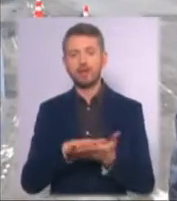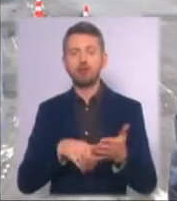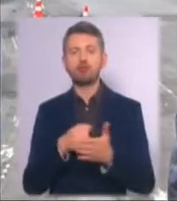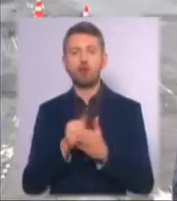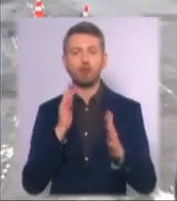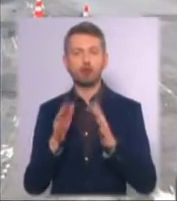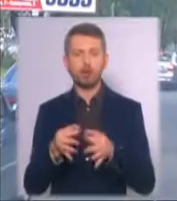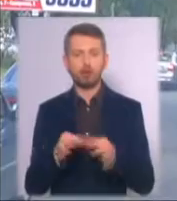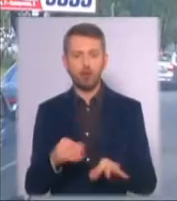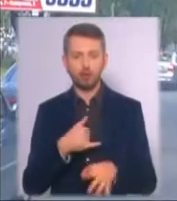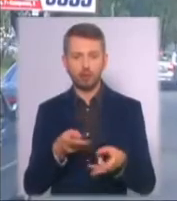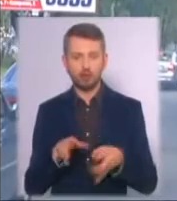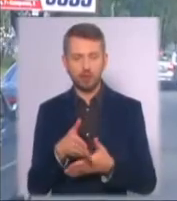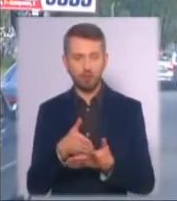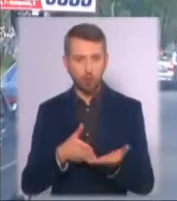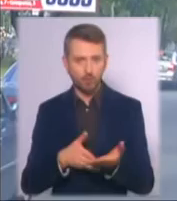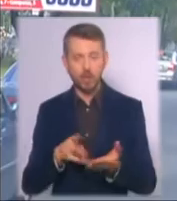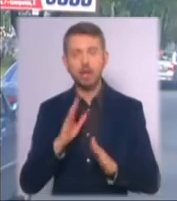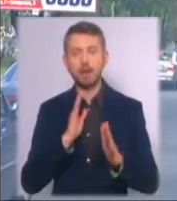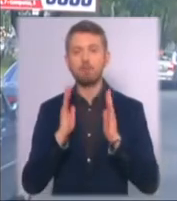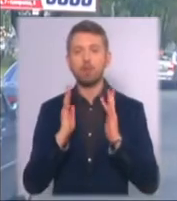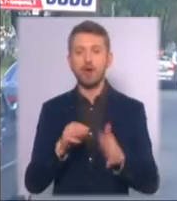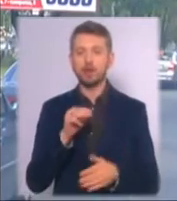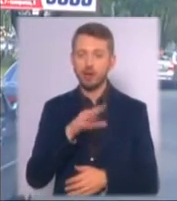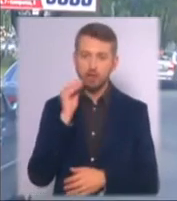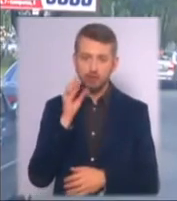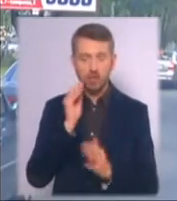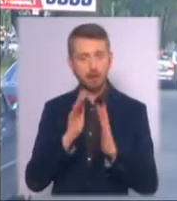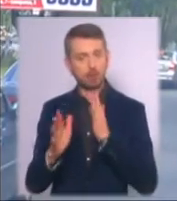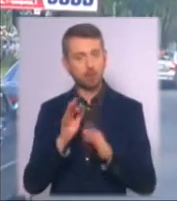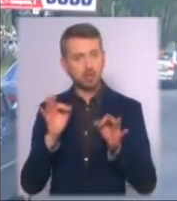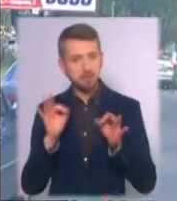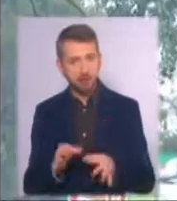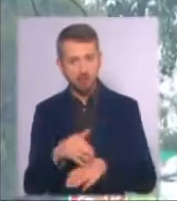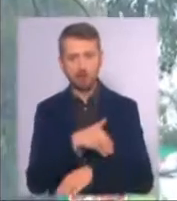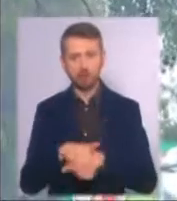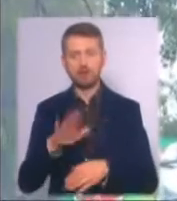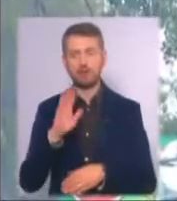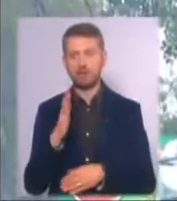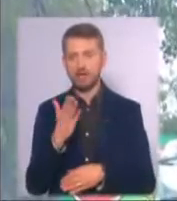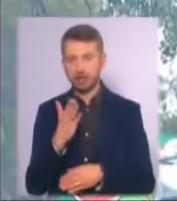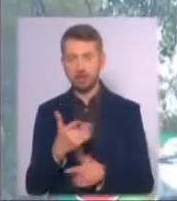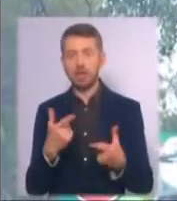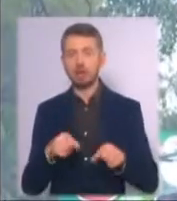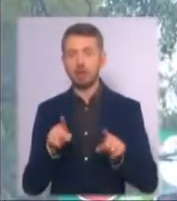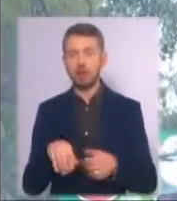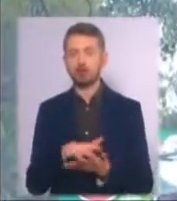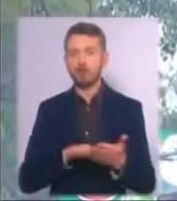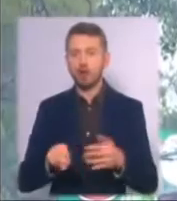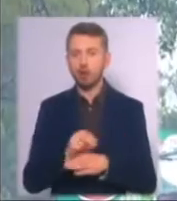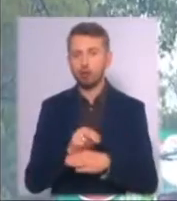там залишається половина. І на бульварі Тараса Шевченка, і на проспекті Правди, і на вулиці Васильківській, де також триває